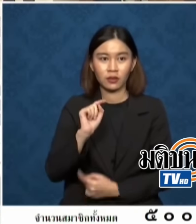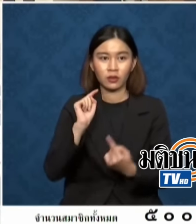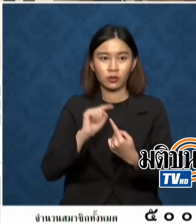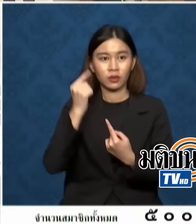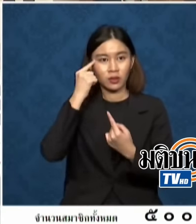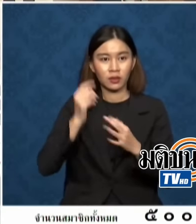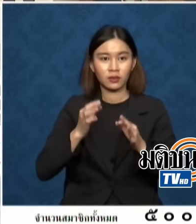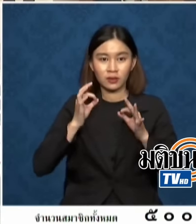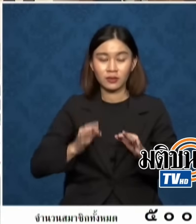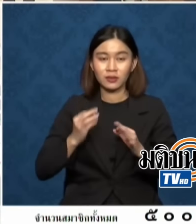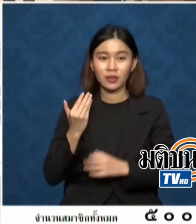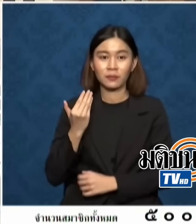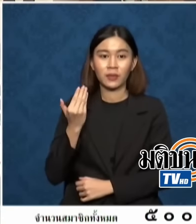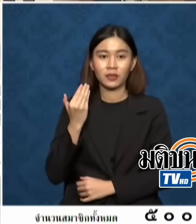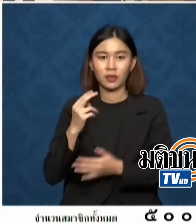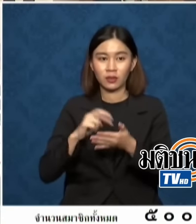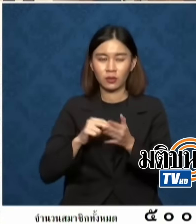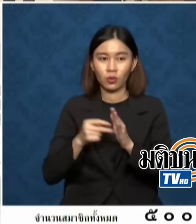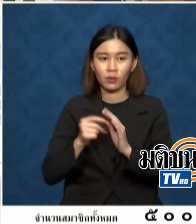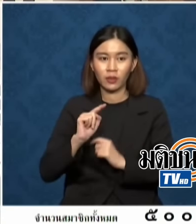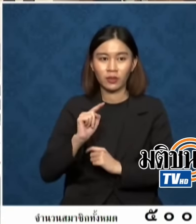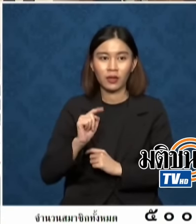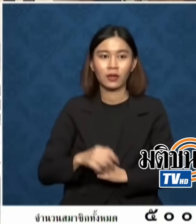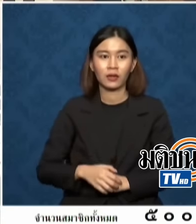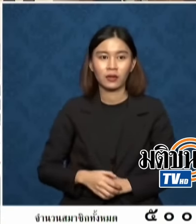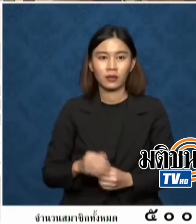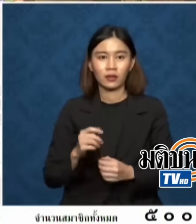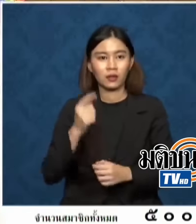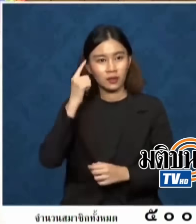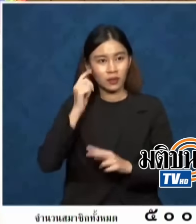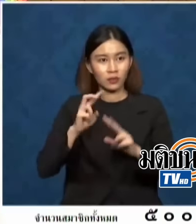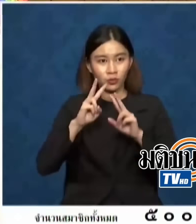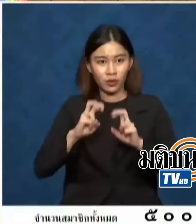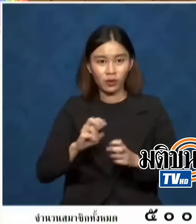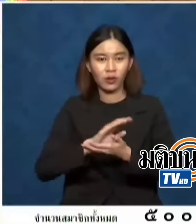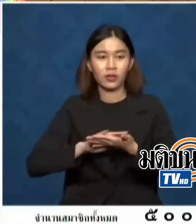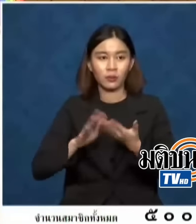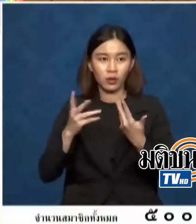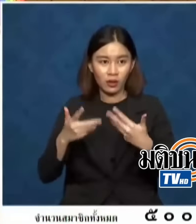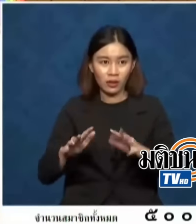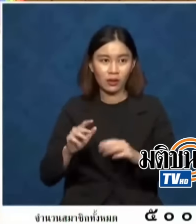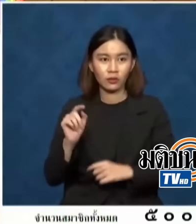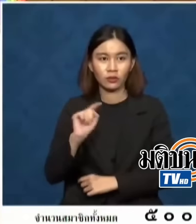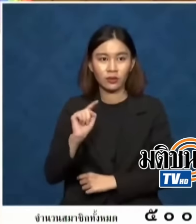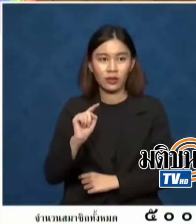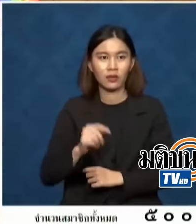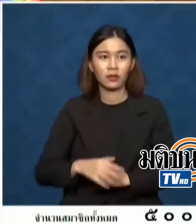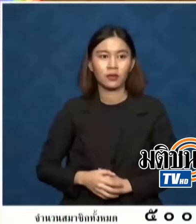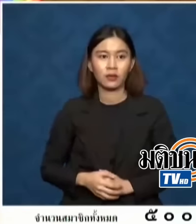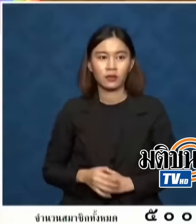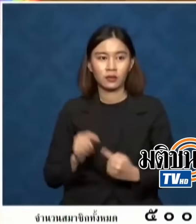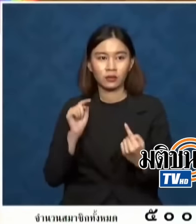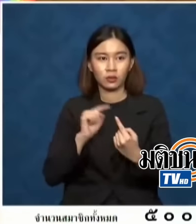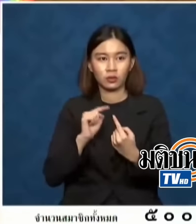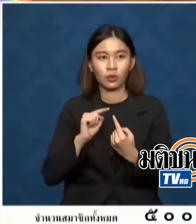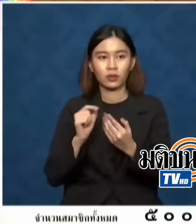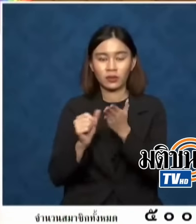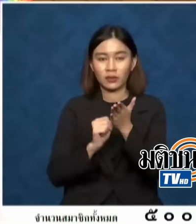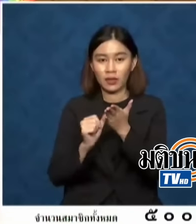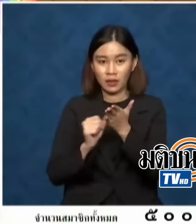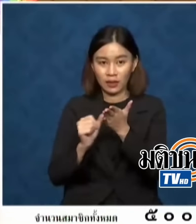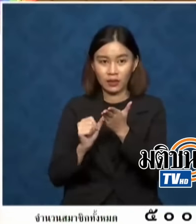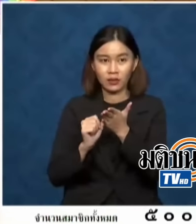ตัดสินใจเมื่อกี้ถือเป็นการเคาะเรียบร้อยแล้วนะคะว่าอย่างไรแล้วเสียการสงวนความ